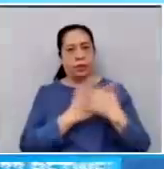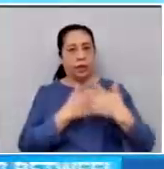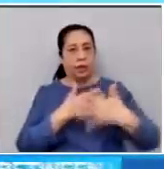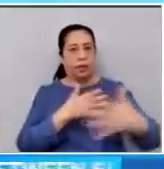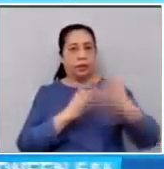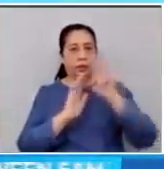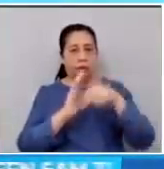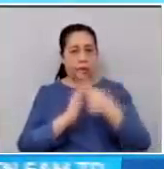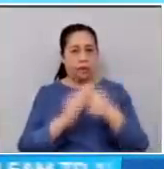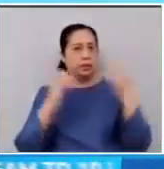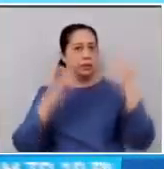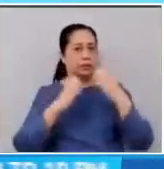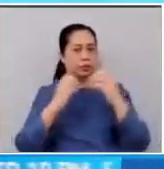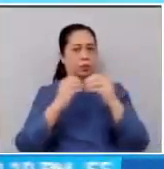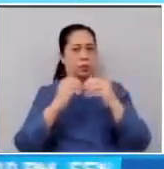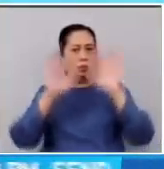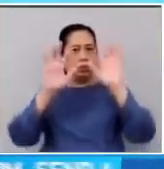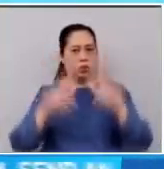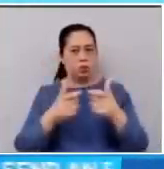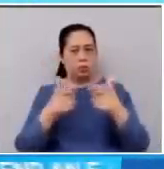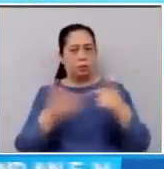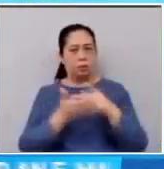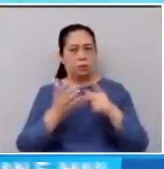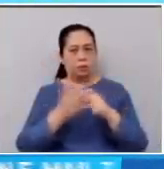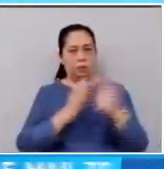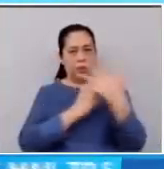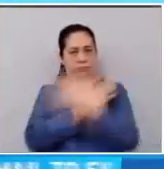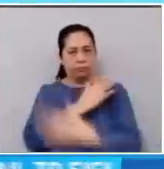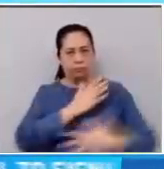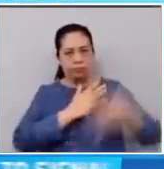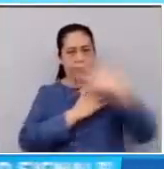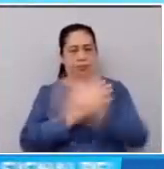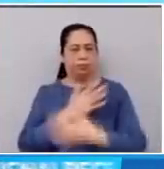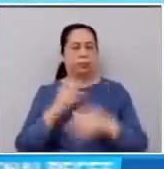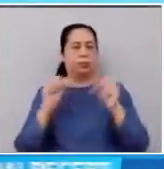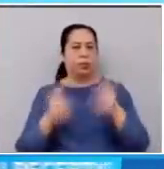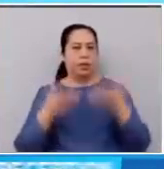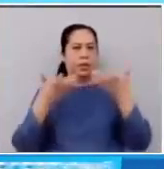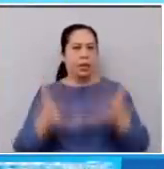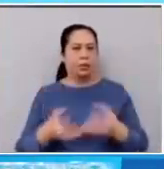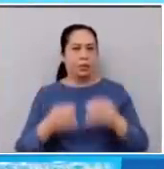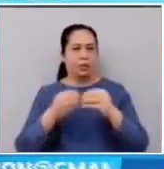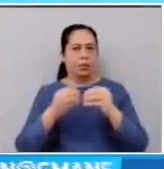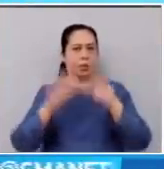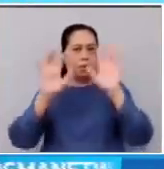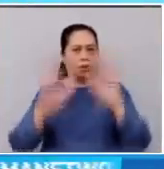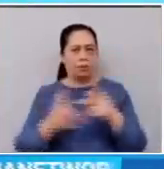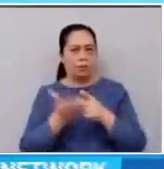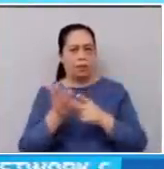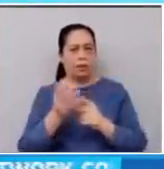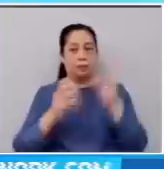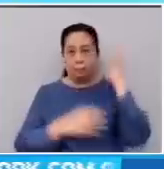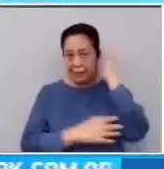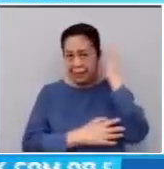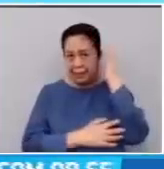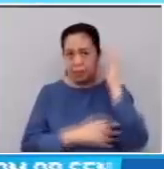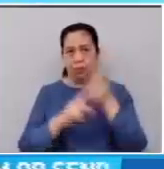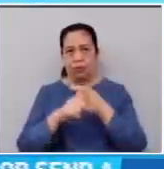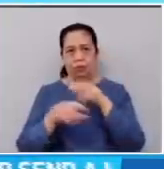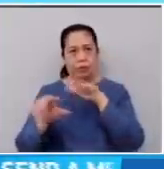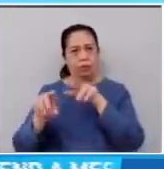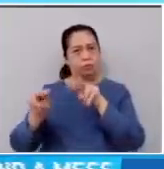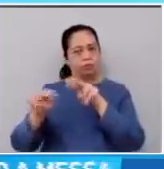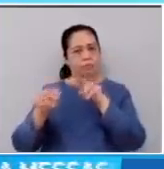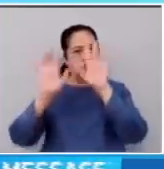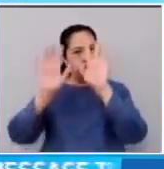po ang pag-uulan sa malaking bahagi ng bansa. Posibleng heavy to intense rain sa ilang panig ng Mindanao base po sa rainfall forecast